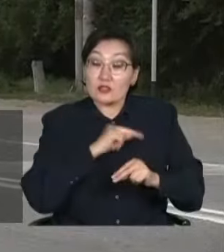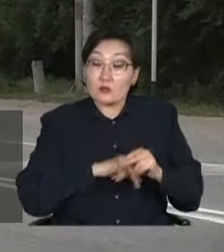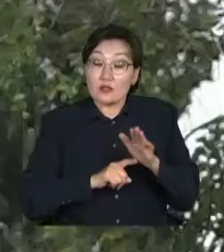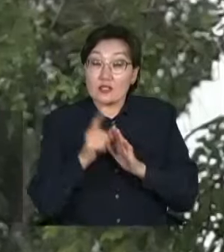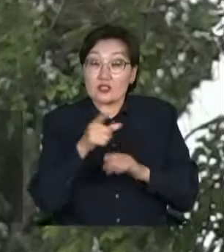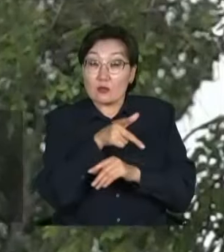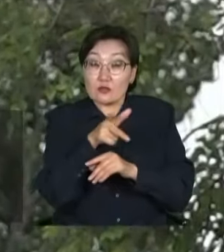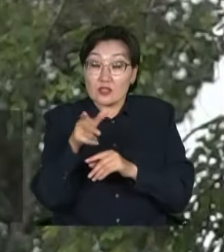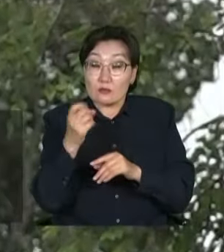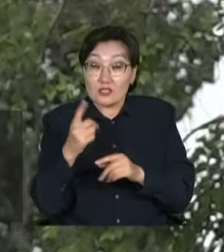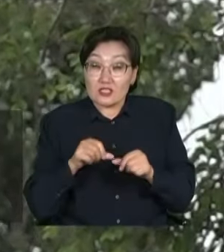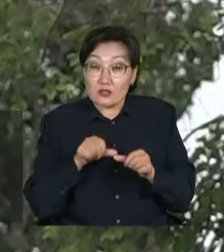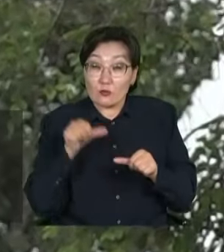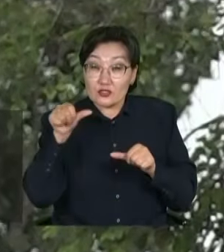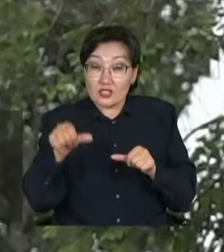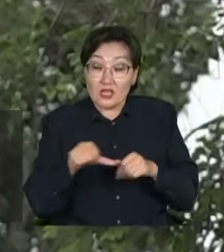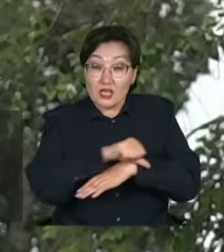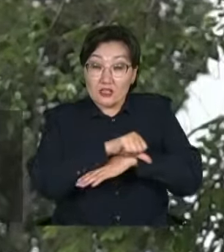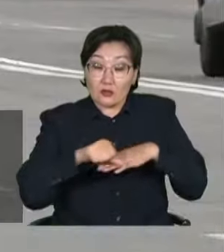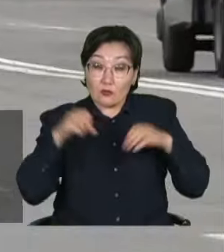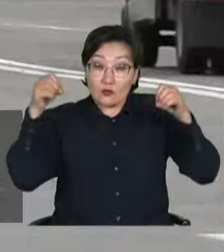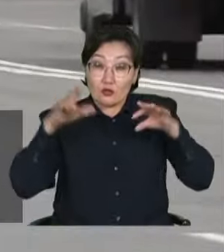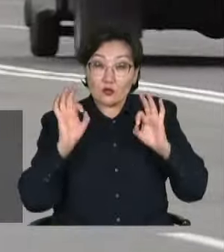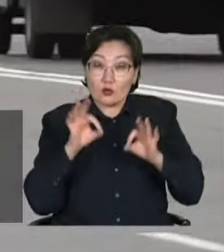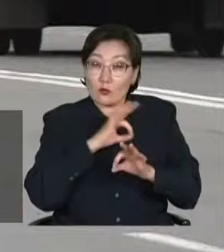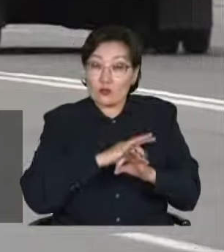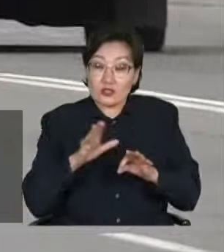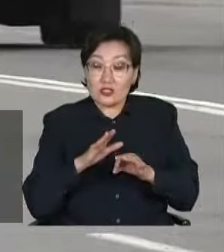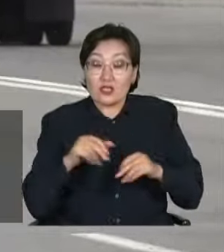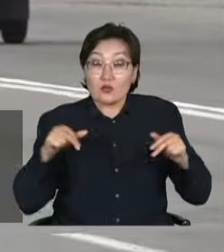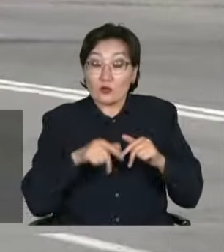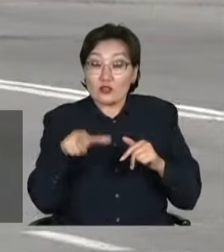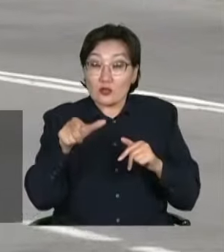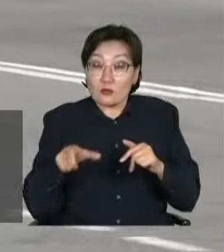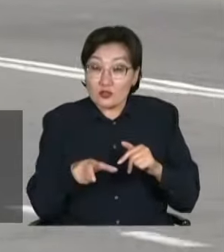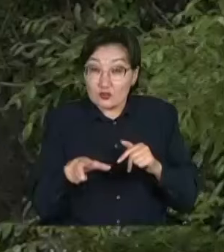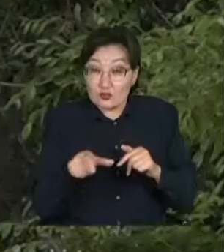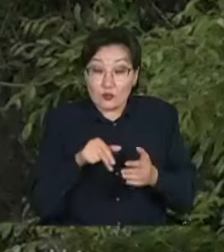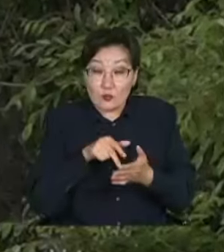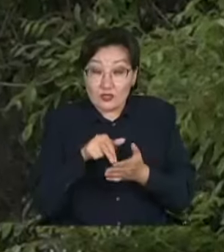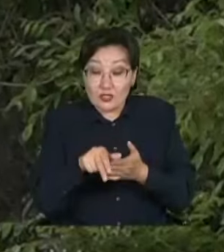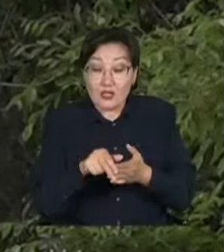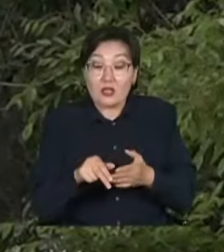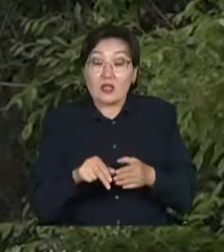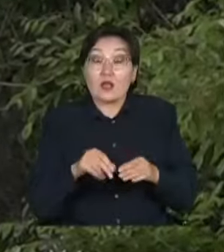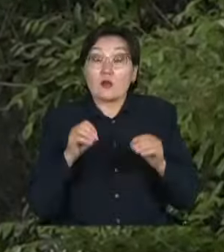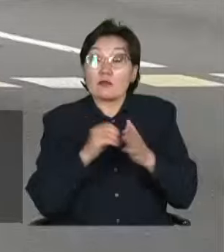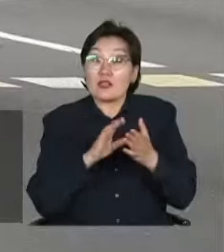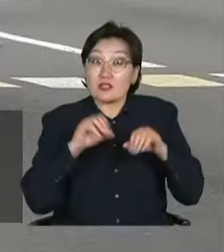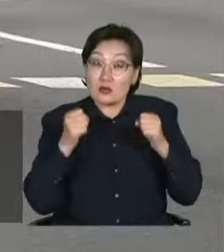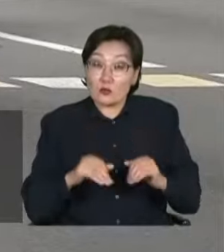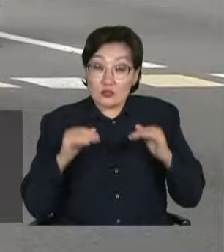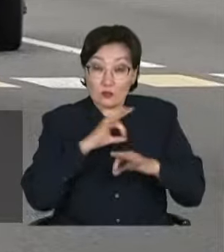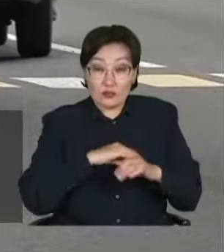жалғыз камераның тағы бір артықшылығы сыртқы жарық құралын дұрыс пайдаланбаған жаяу жүргіншілерге арналған жолдардан өту, белгіленген жылдамдықты асыру,